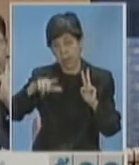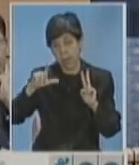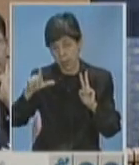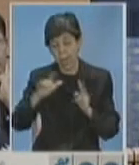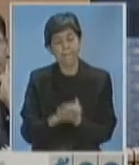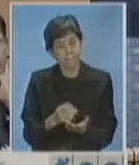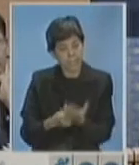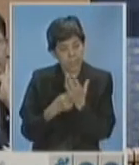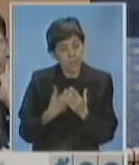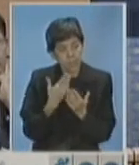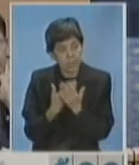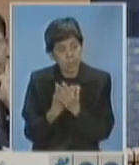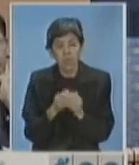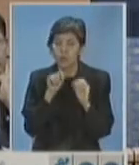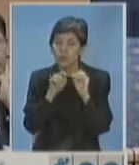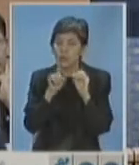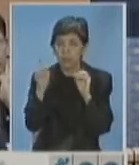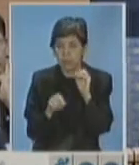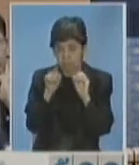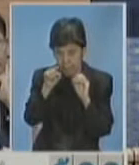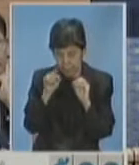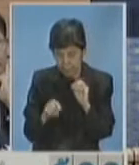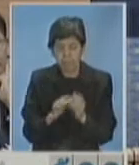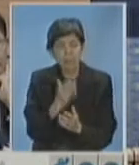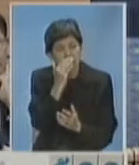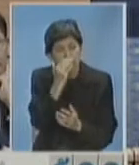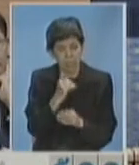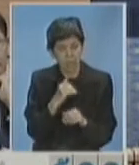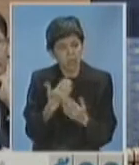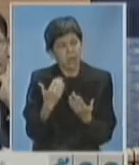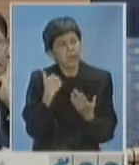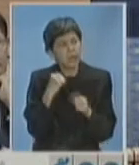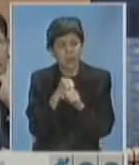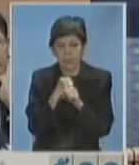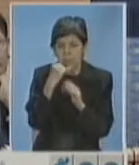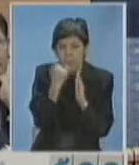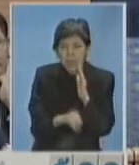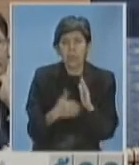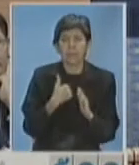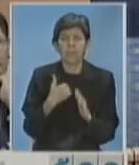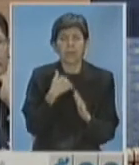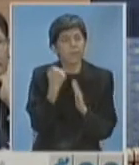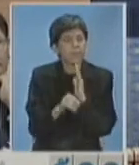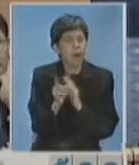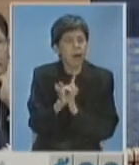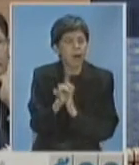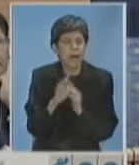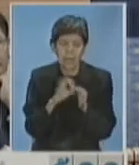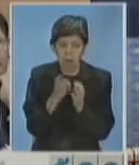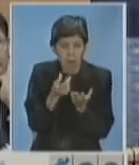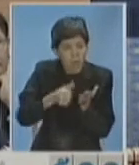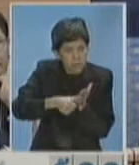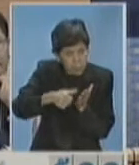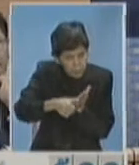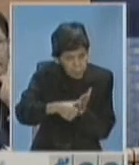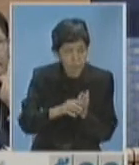2,525,000 ล้านบาทที่เสนอมาผมปรับลด 0.1% ท่านประธานครับเพราะว่าเปิดช่องในการทุจริตทุจริตเรื่องอะไรครับเรื่องจำนำข้าว